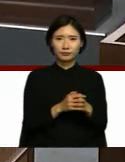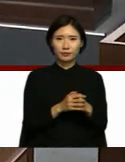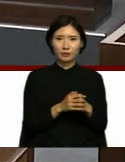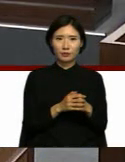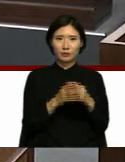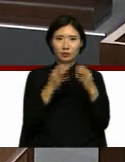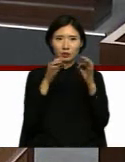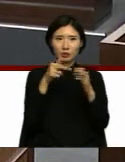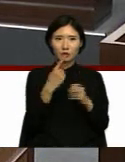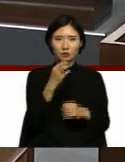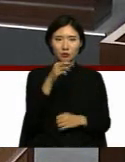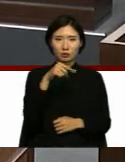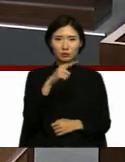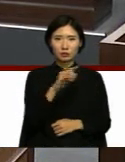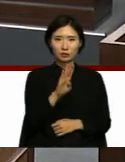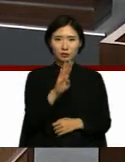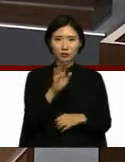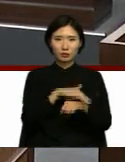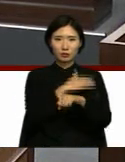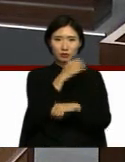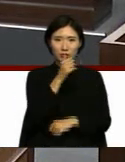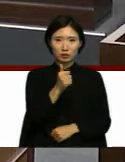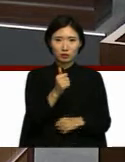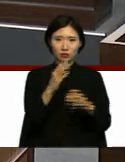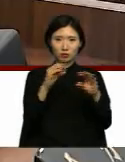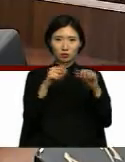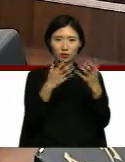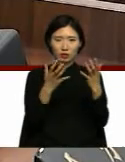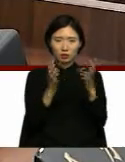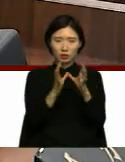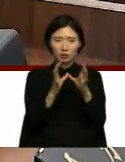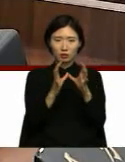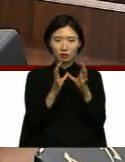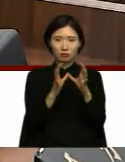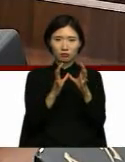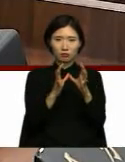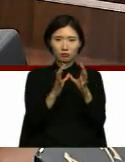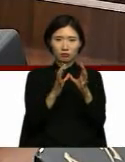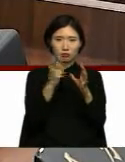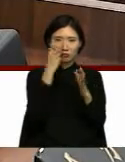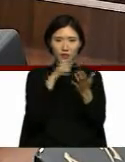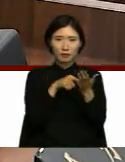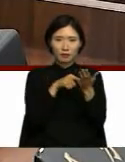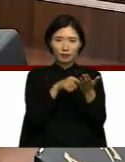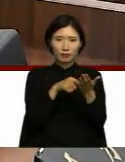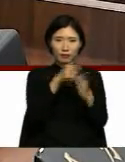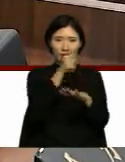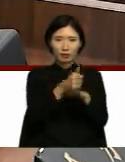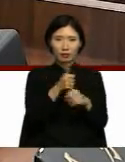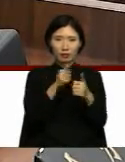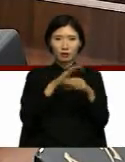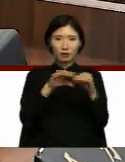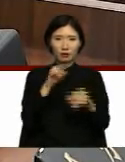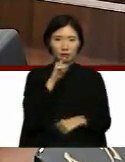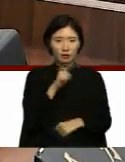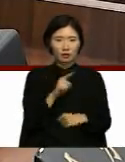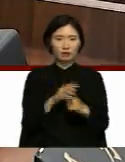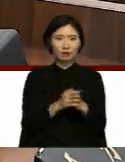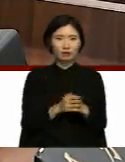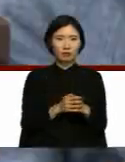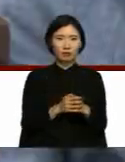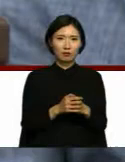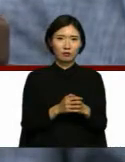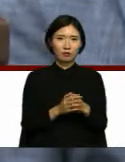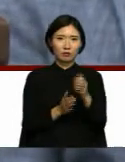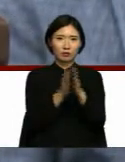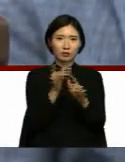관련해 김종습 과장은 서울지방국토관리청에 건의서를 보내 검토 결과에 따라 처리하겠다고 밝혔습니다.